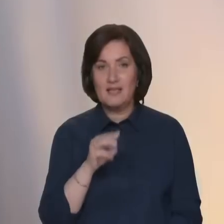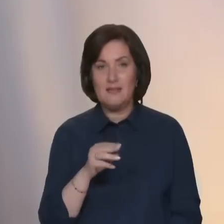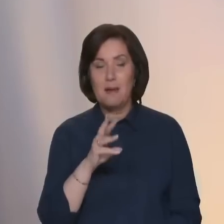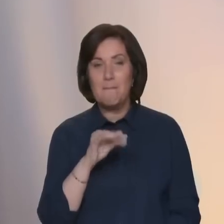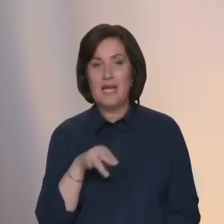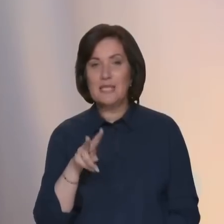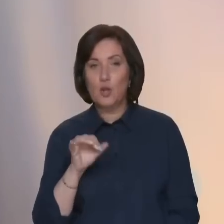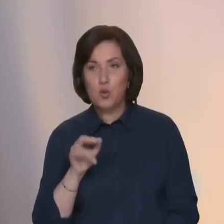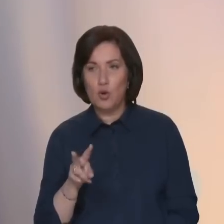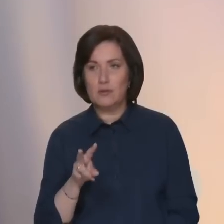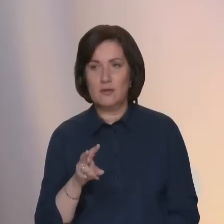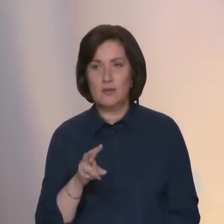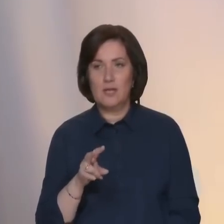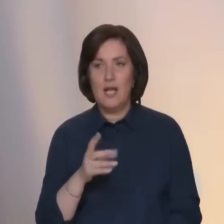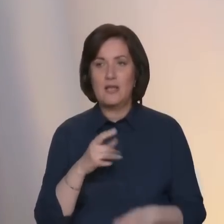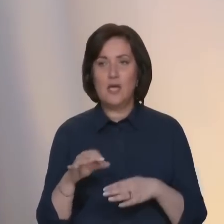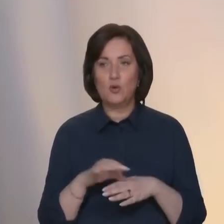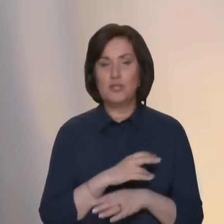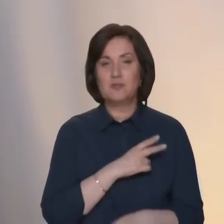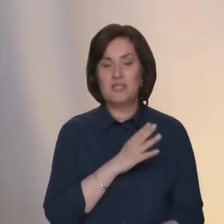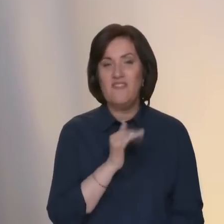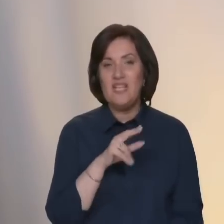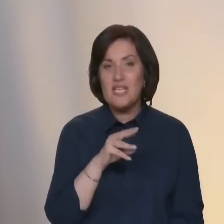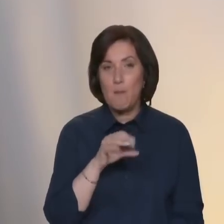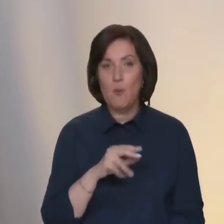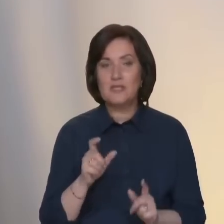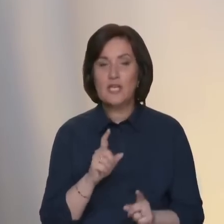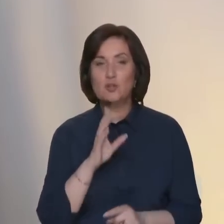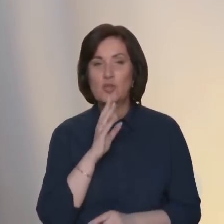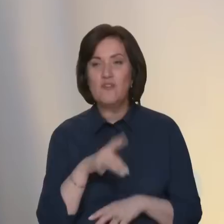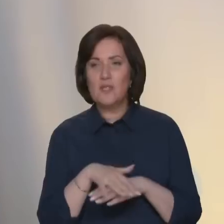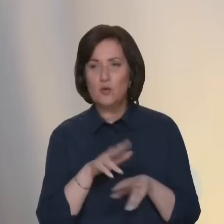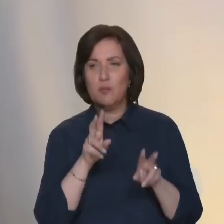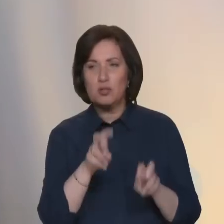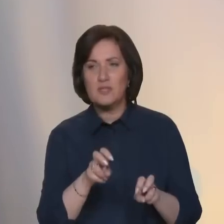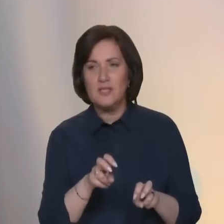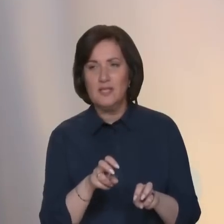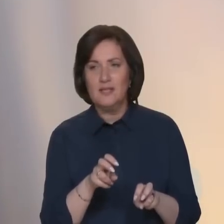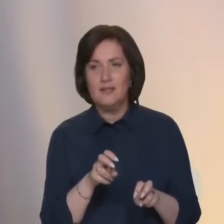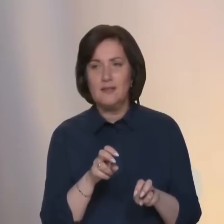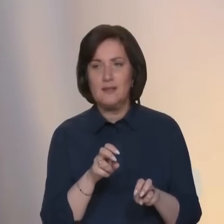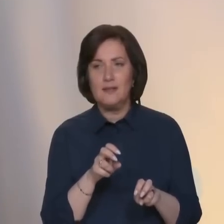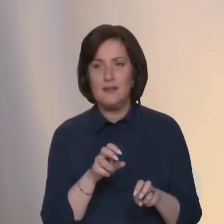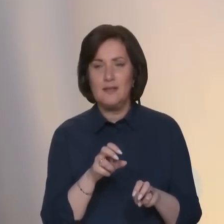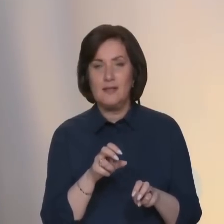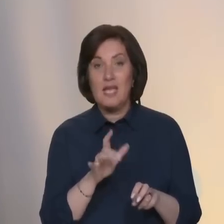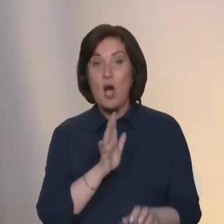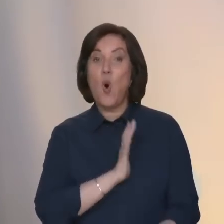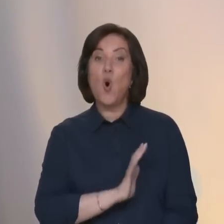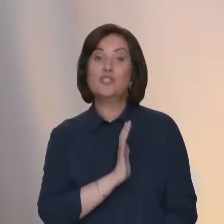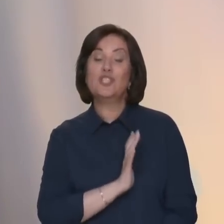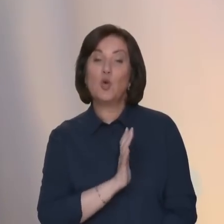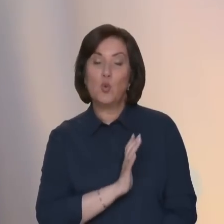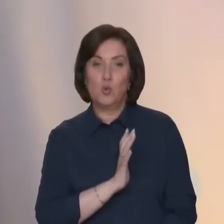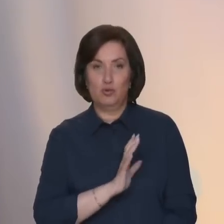Кейт Міддлтон на одруження з принцем Вільямом, за що її у народі прозвали «Waity Katie», тобто «Очікуюча